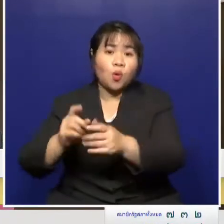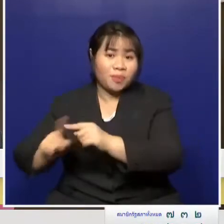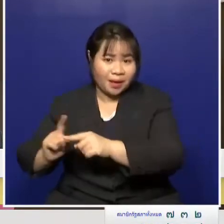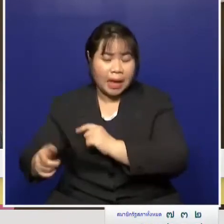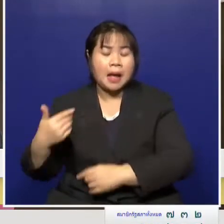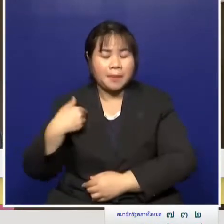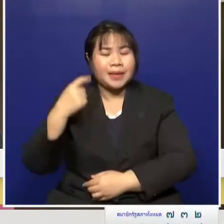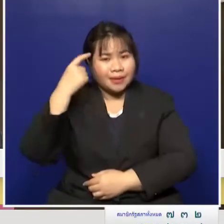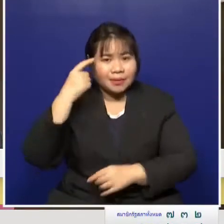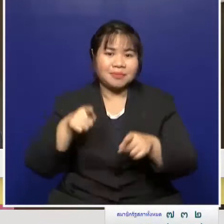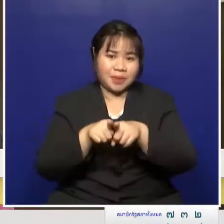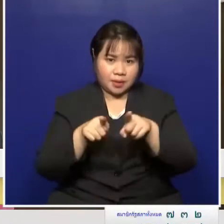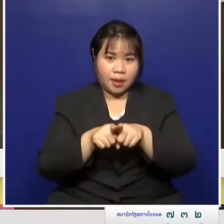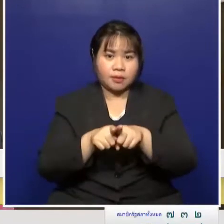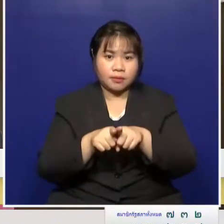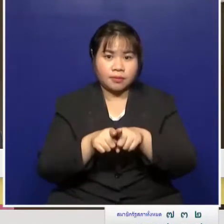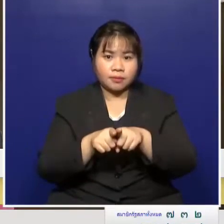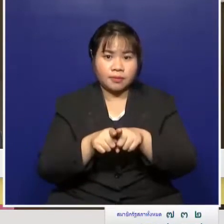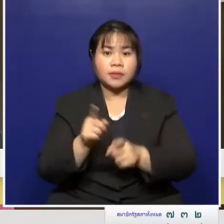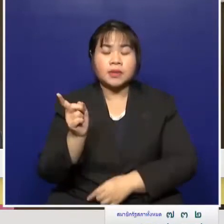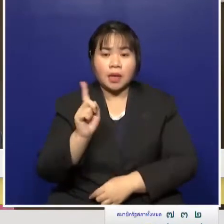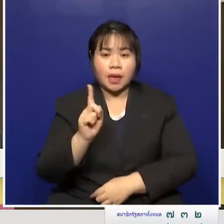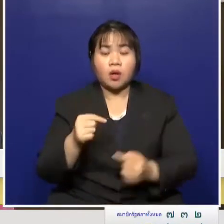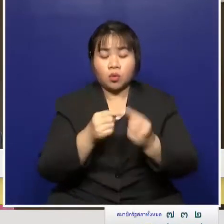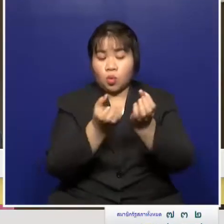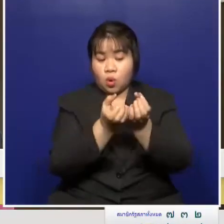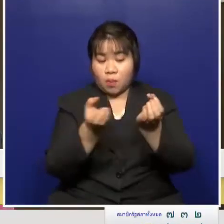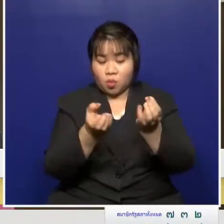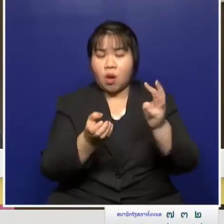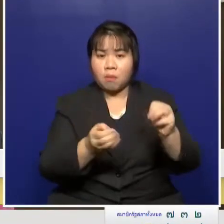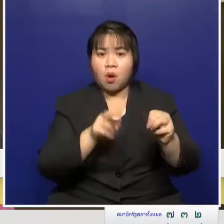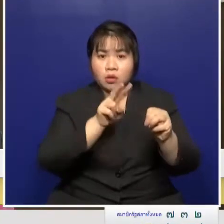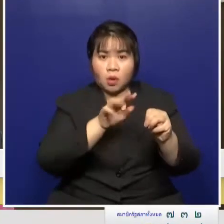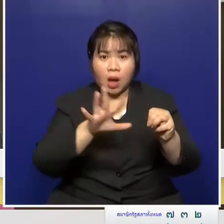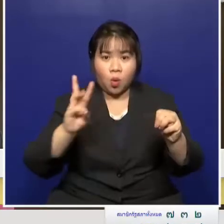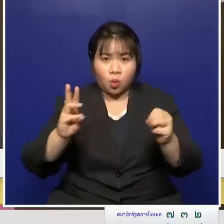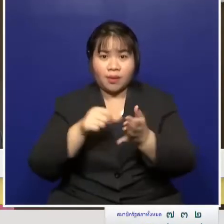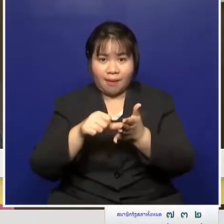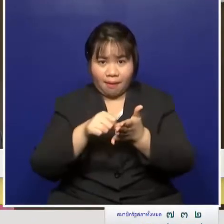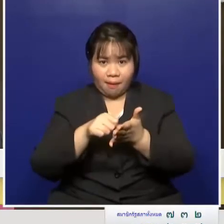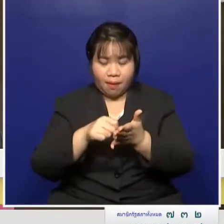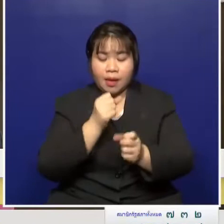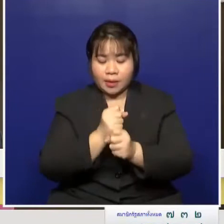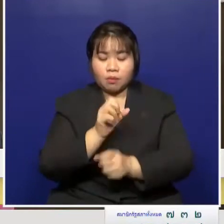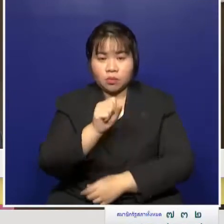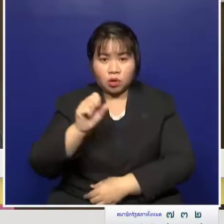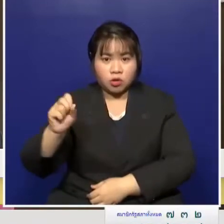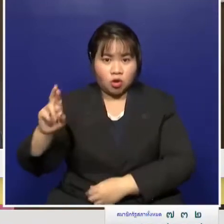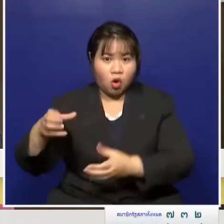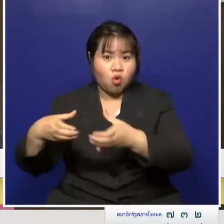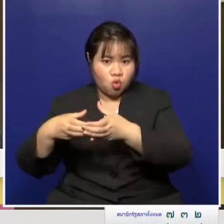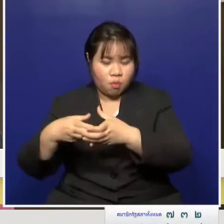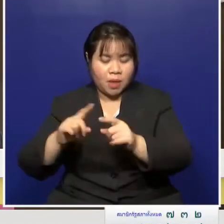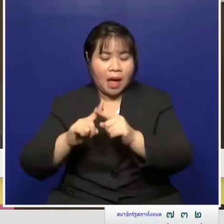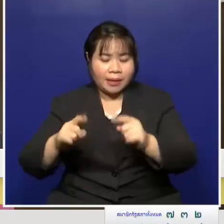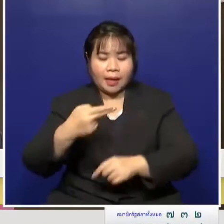หลักการเดียวกันคือแก้รัฐธรรมนูญมาตรา256ตั้งสสร.โดยไม่แ